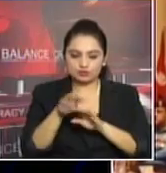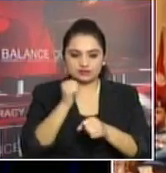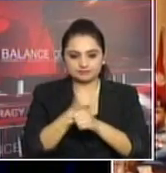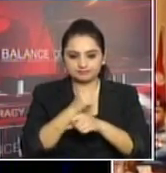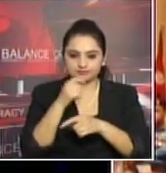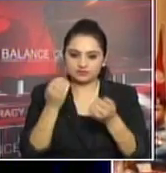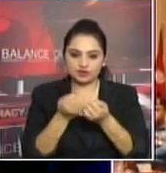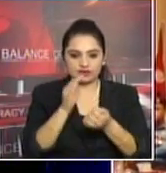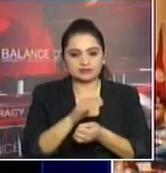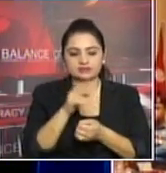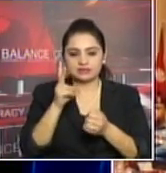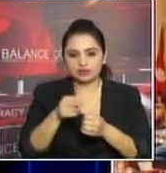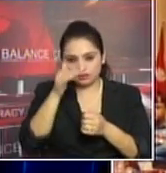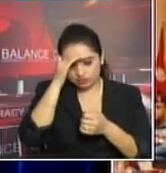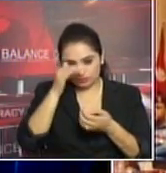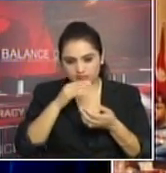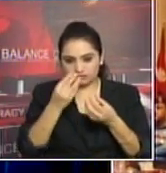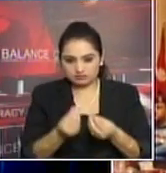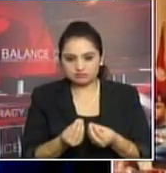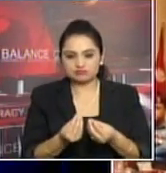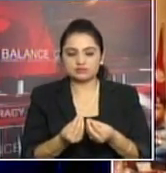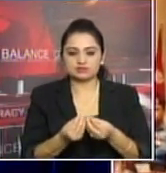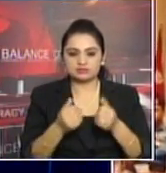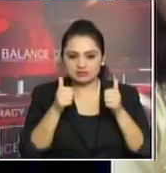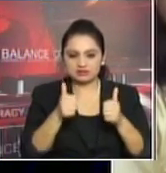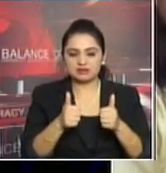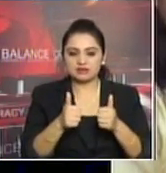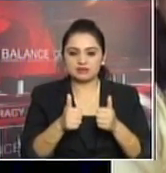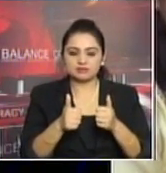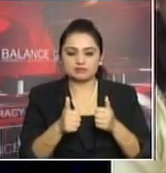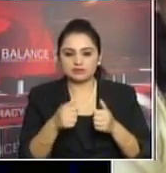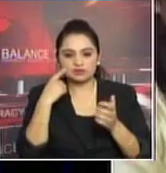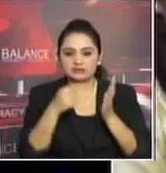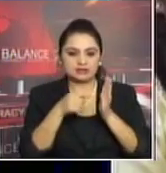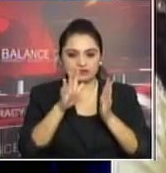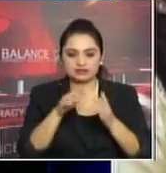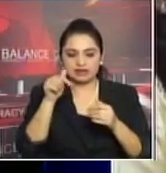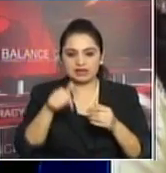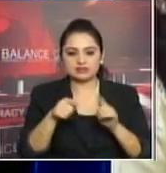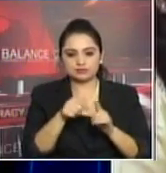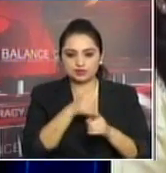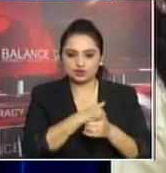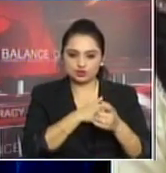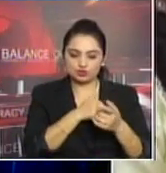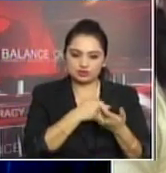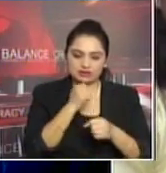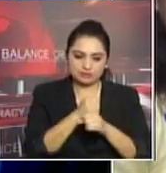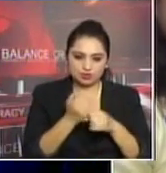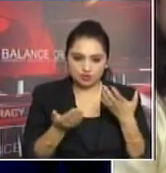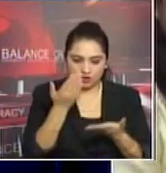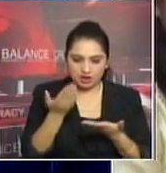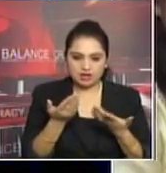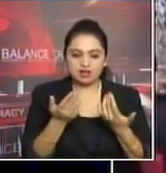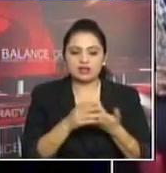परेका छन्। तर यस समस्याको न्यूनीकरणमा खासै प्रभाव परेको देख्न सकिँदैन। आज पनि यौन कार्यका लागि होस् या श्रम शोषणका लागि